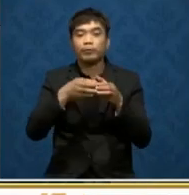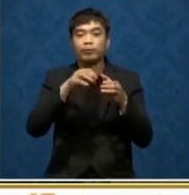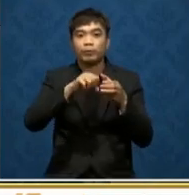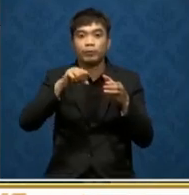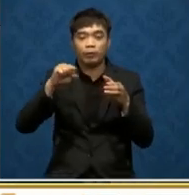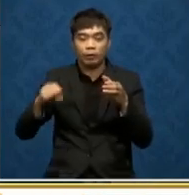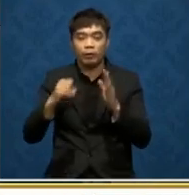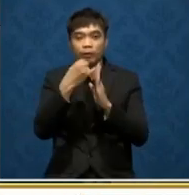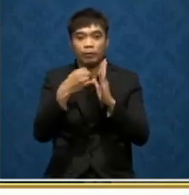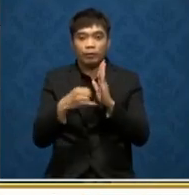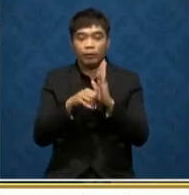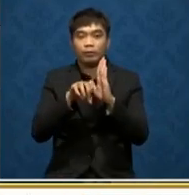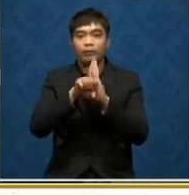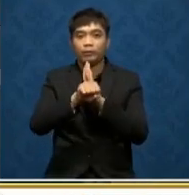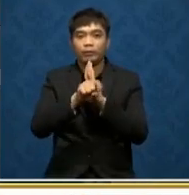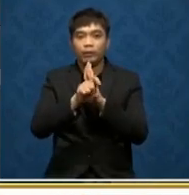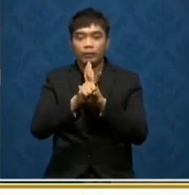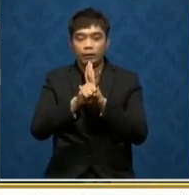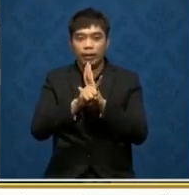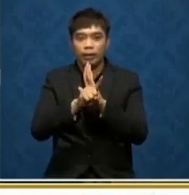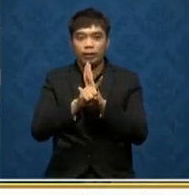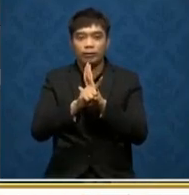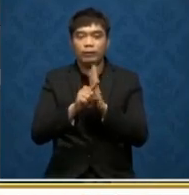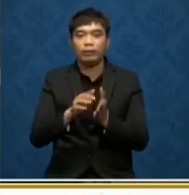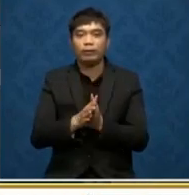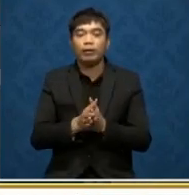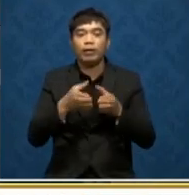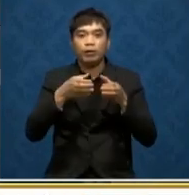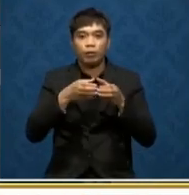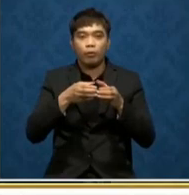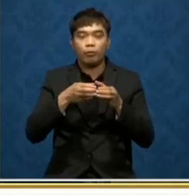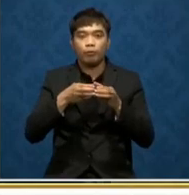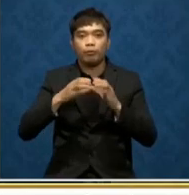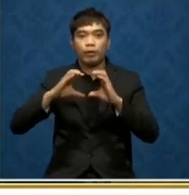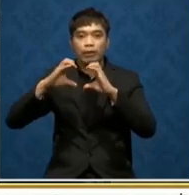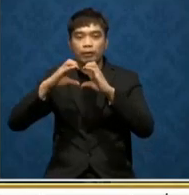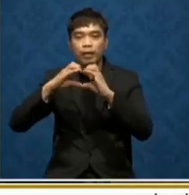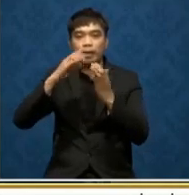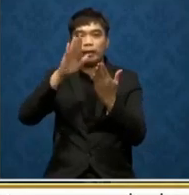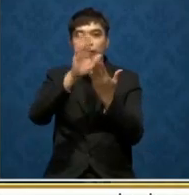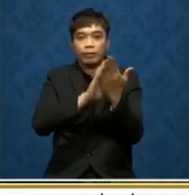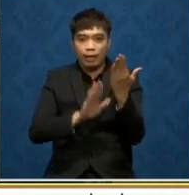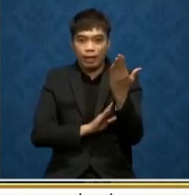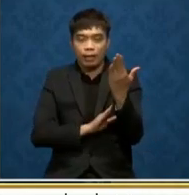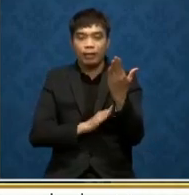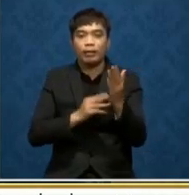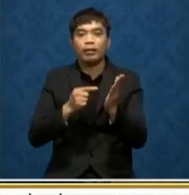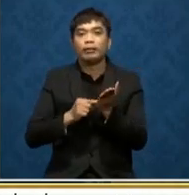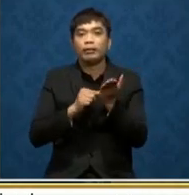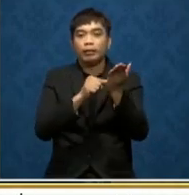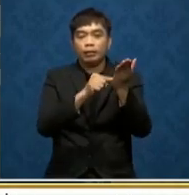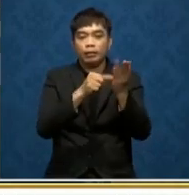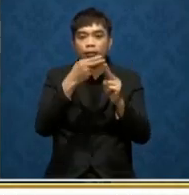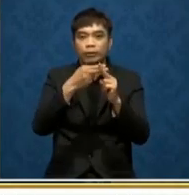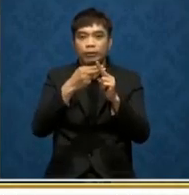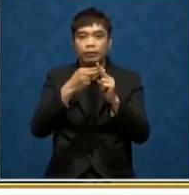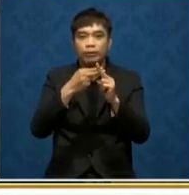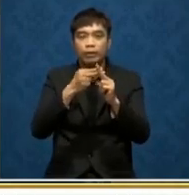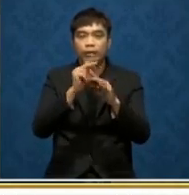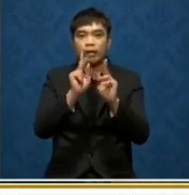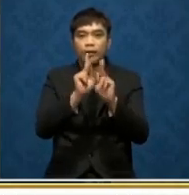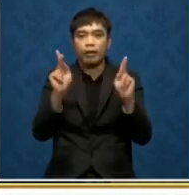รจังหวัดศรีสะเกษเขต3พรรคภูมิใจไทยขอเสนอรายชื่อกรรมาธิการวิสามัญแนวทางแก้ไขปัญหา